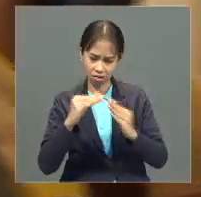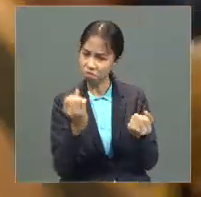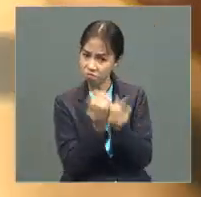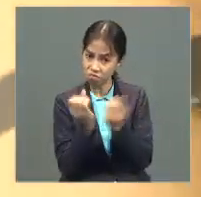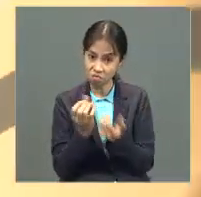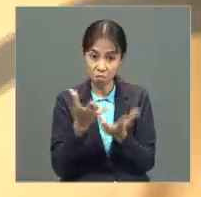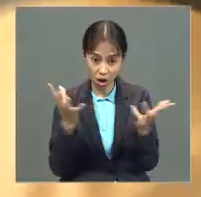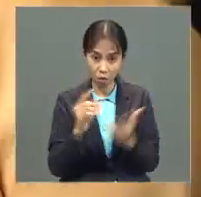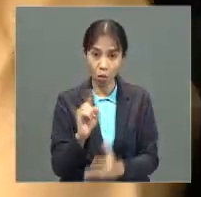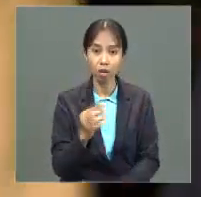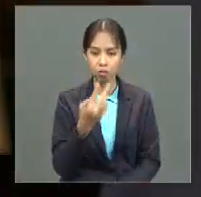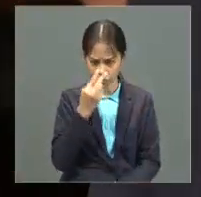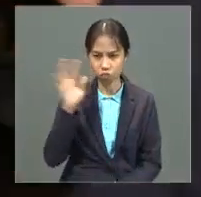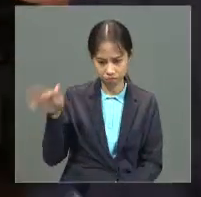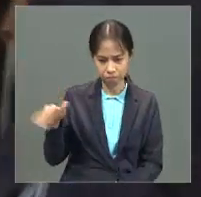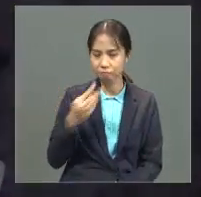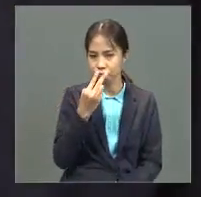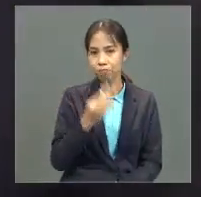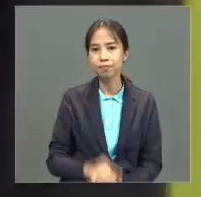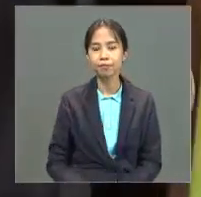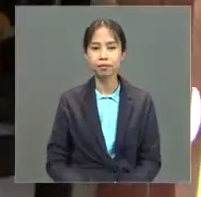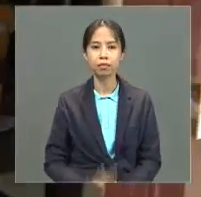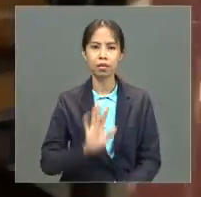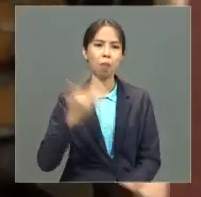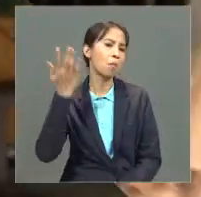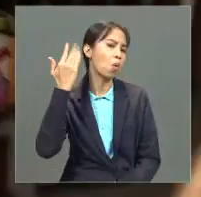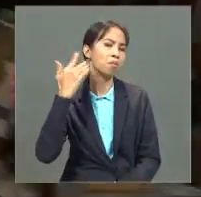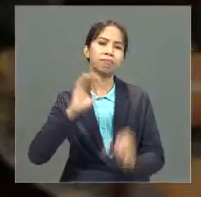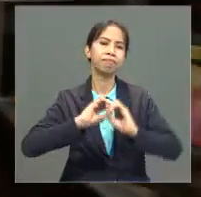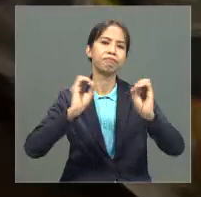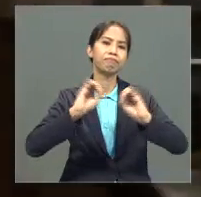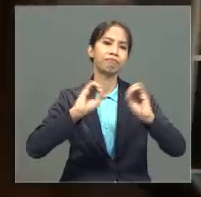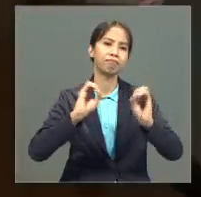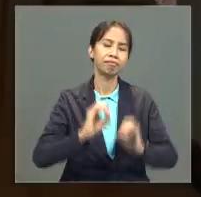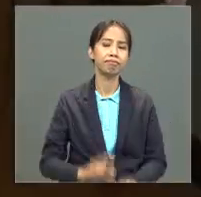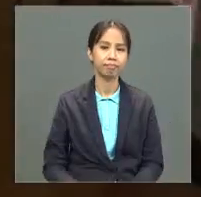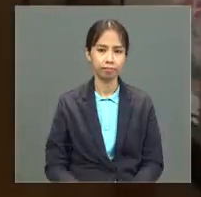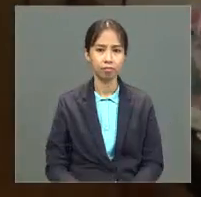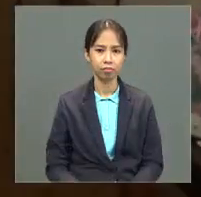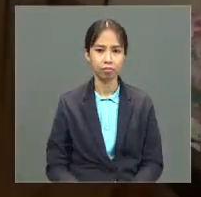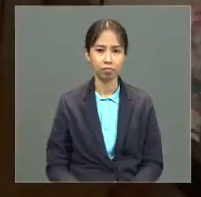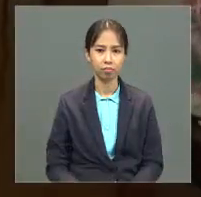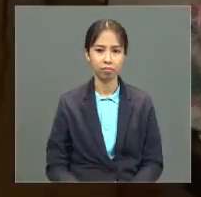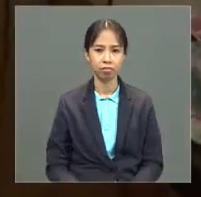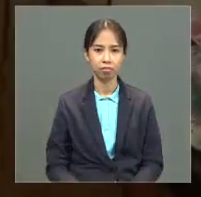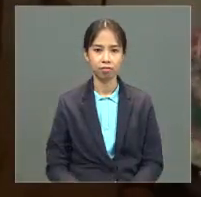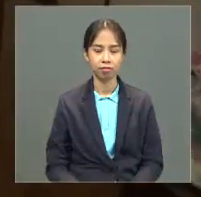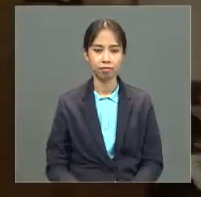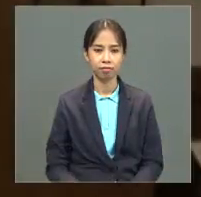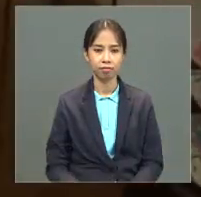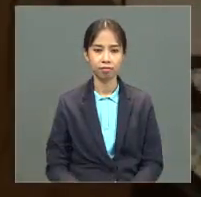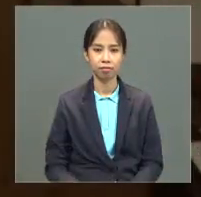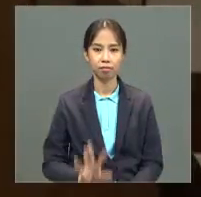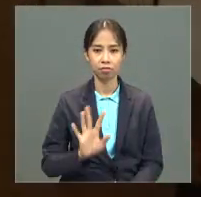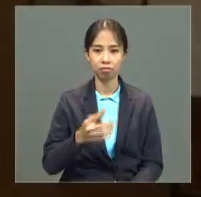เนี่ยเขาดูได้ครับ นี่นะคือไม่เคยเกิดแบบนี้มาก่อน ไม่เคยเลยครับไม่เคยเกิดอย่างนี้เลยครับ